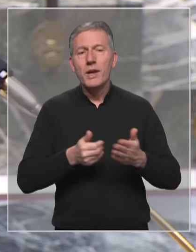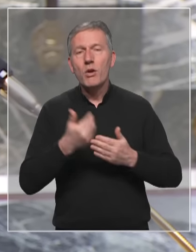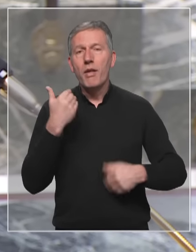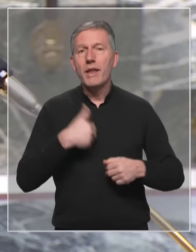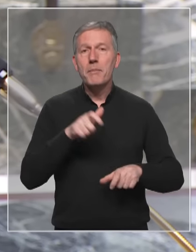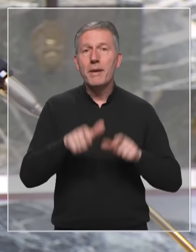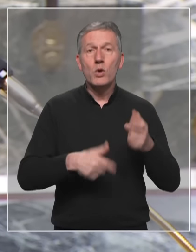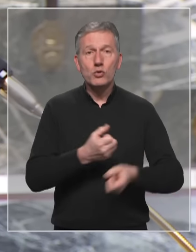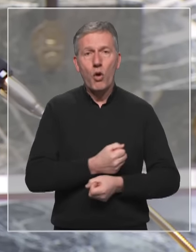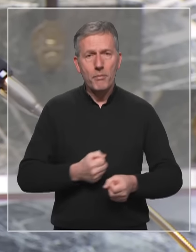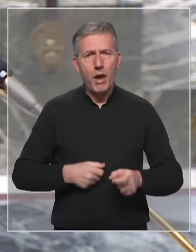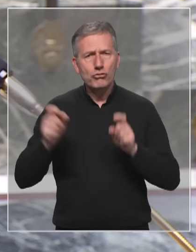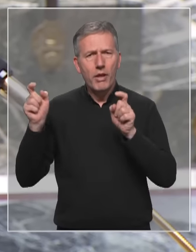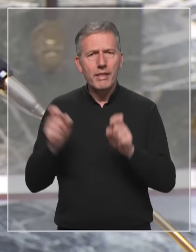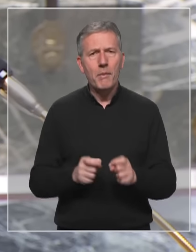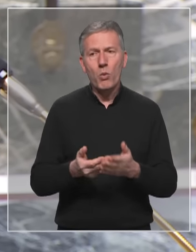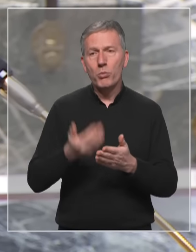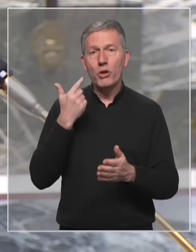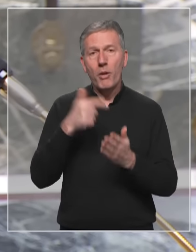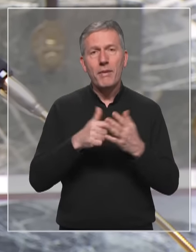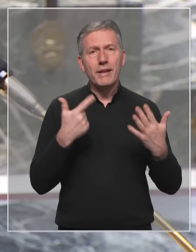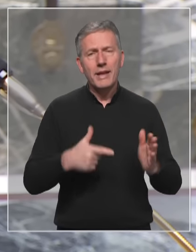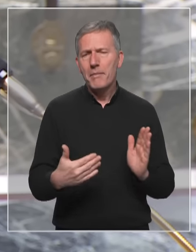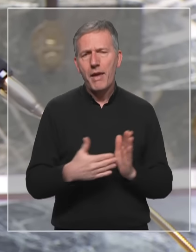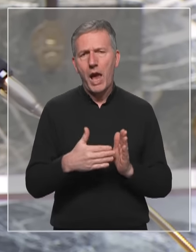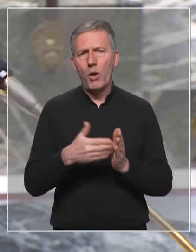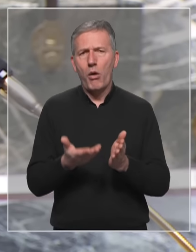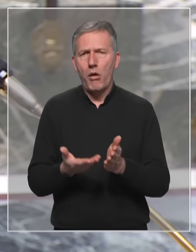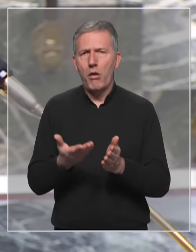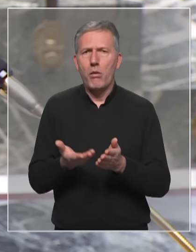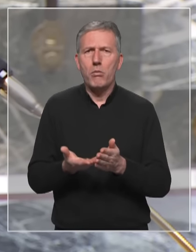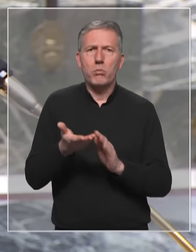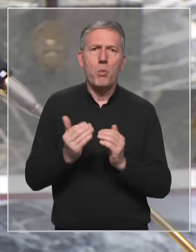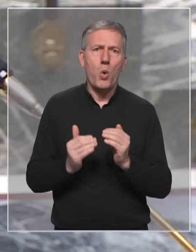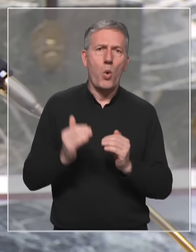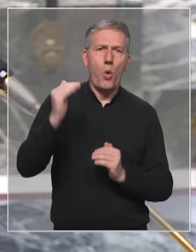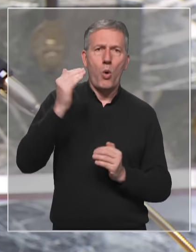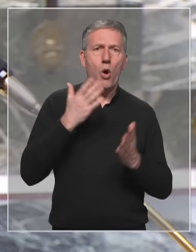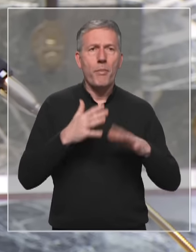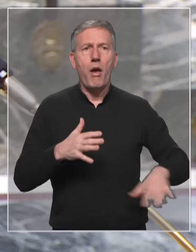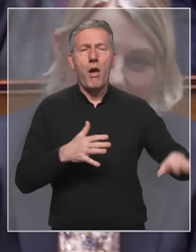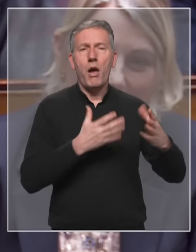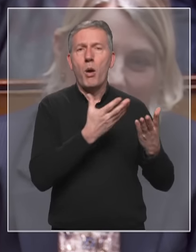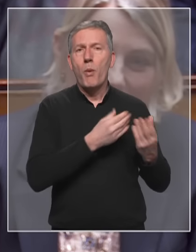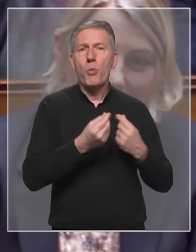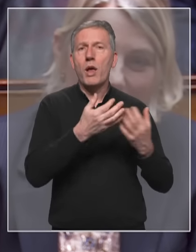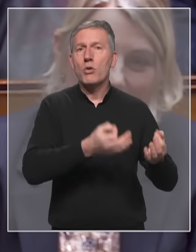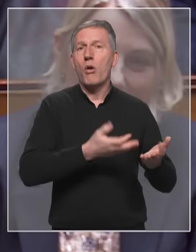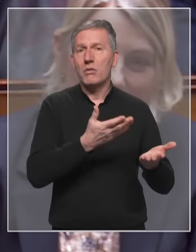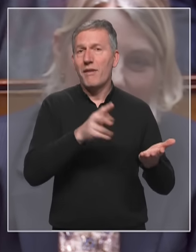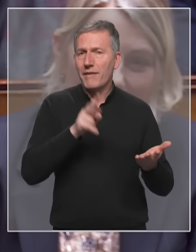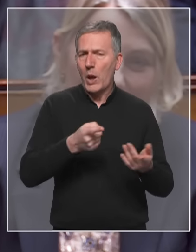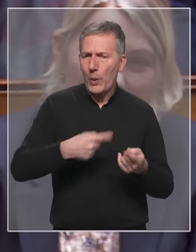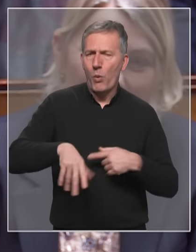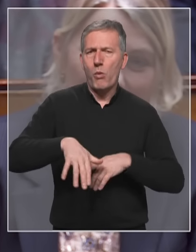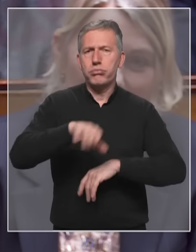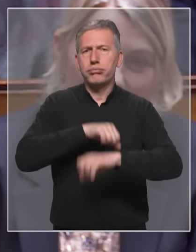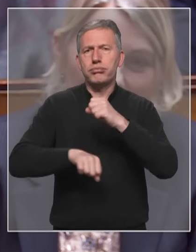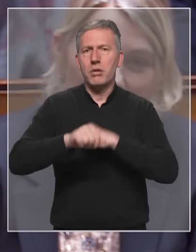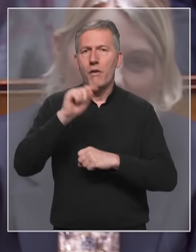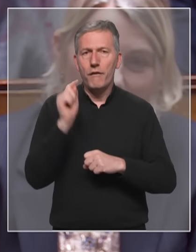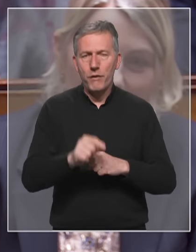beaucoup reculé depuis 2017, mais il reste supérieur à celui de l'ensemble de la population active. Donc, nous devons rester pleinement mobilisés.